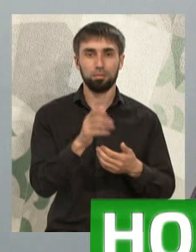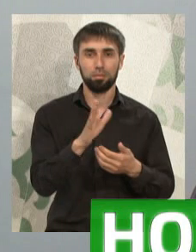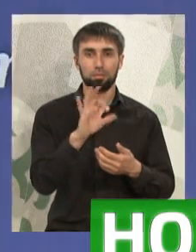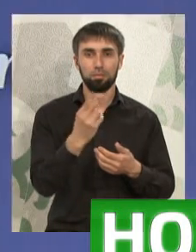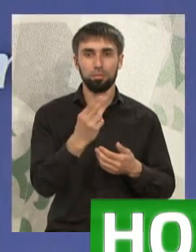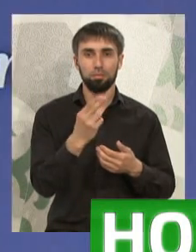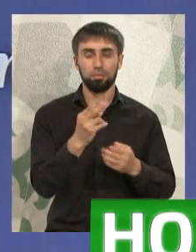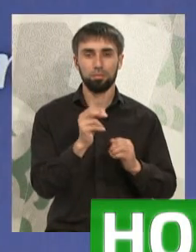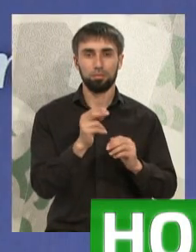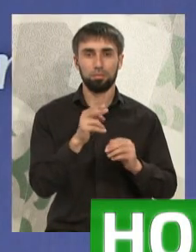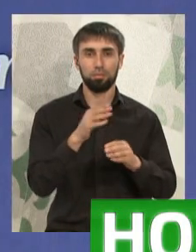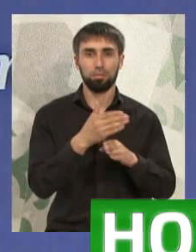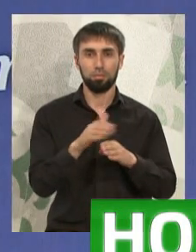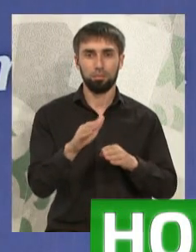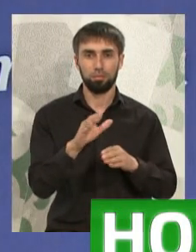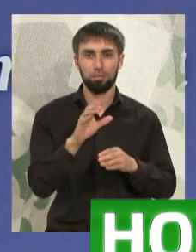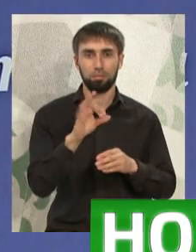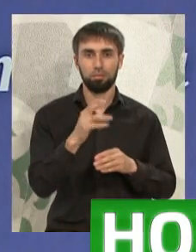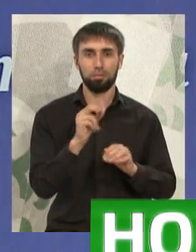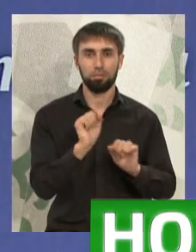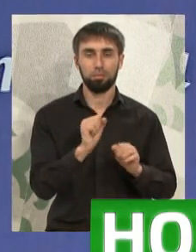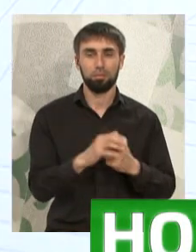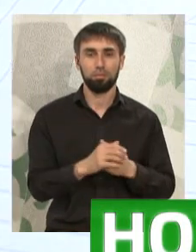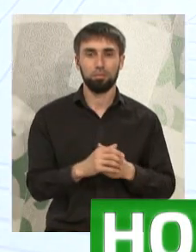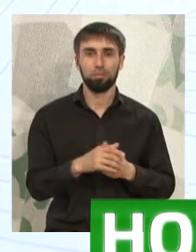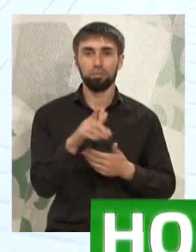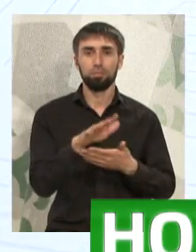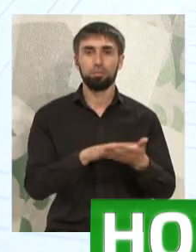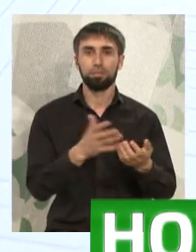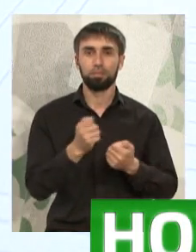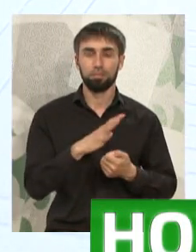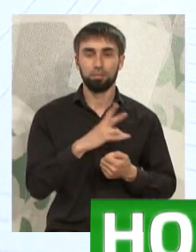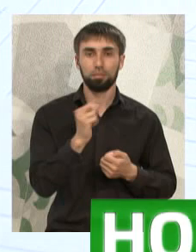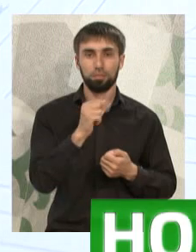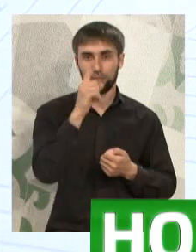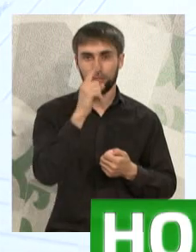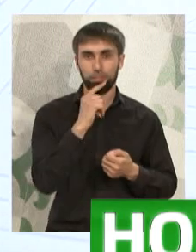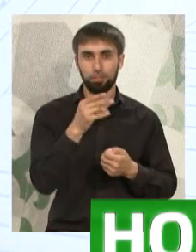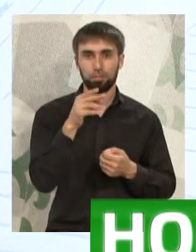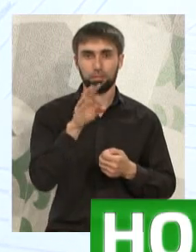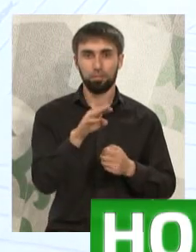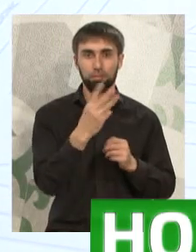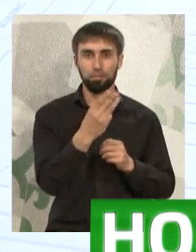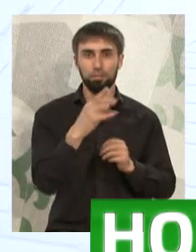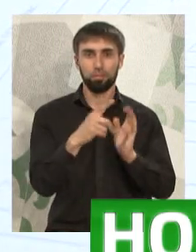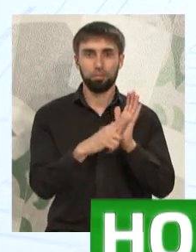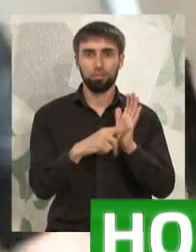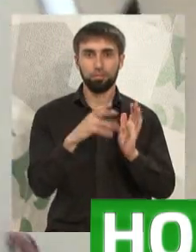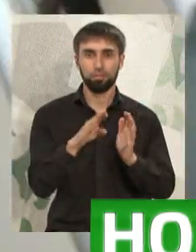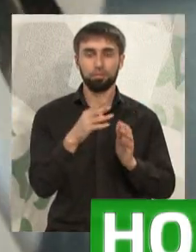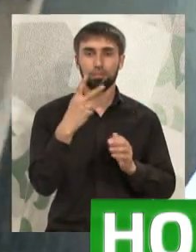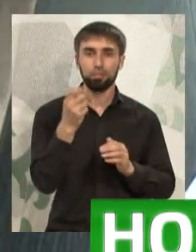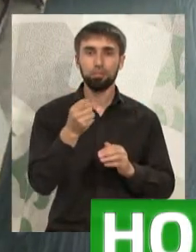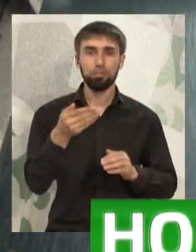социальной защиты. Ингушетия одна из первых начала принимать заявления на ежемесячные выплаты от 3 до 7 лет на 2 недели раньше, чем